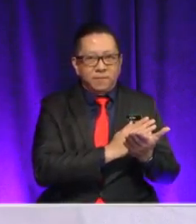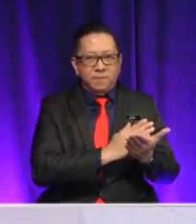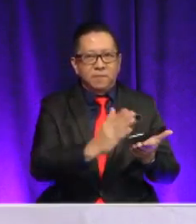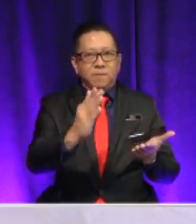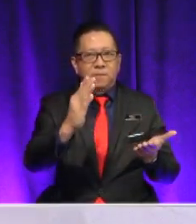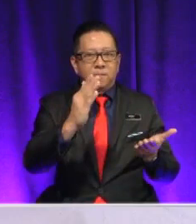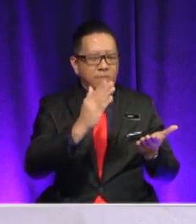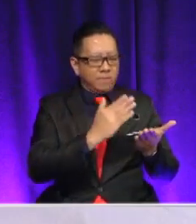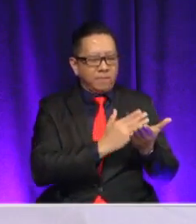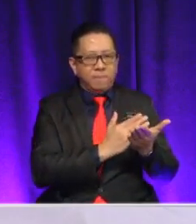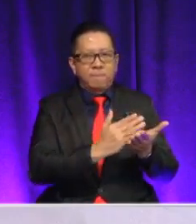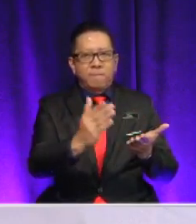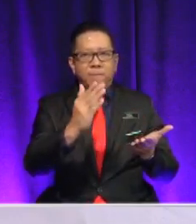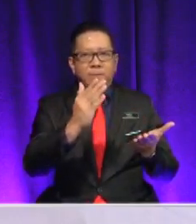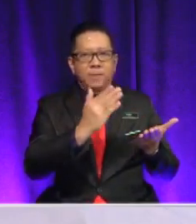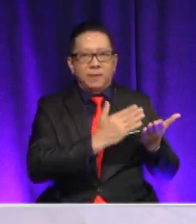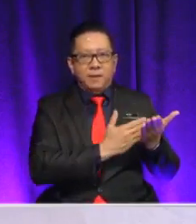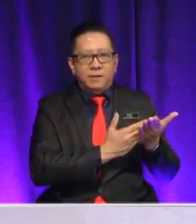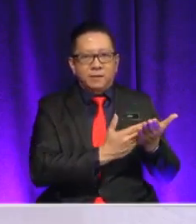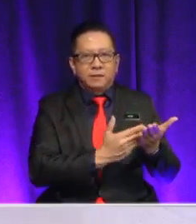agak lebih pekat